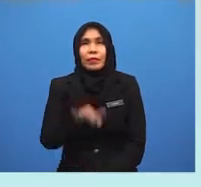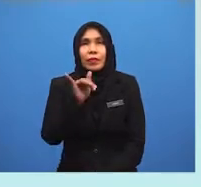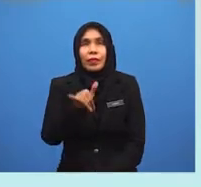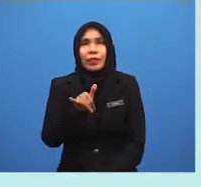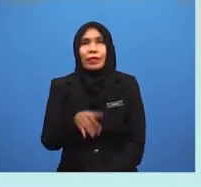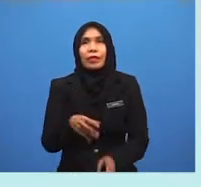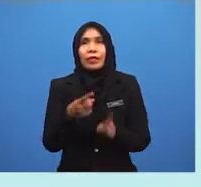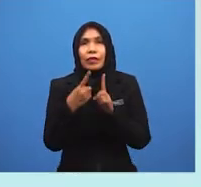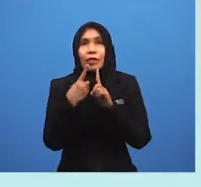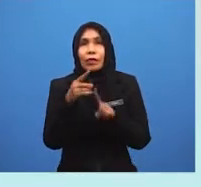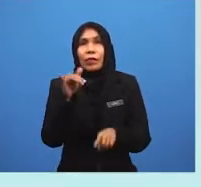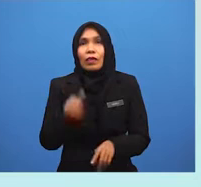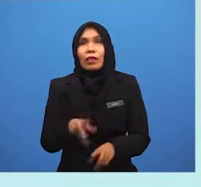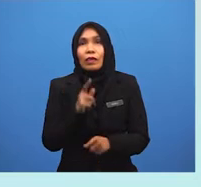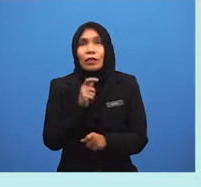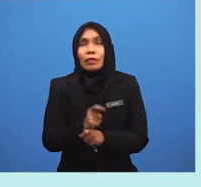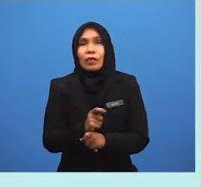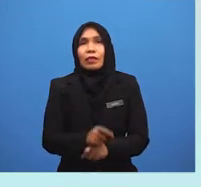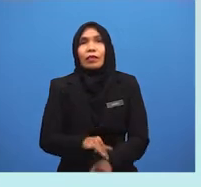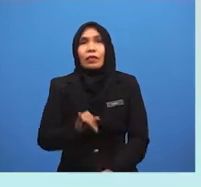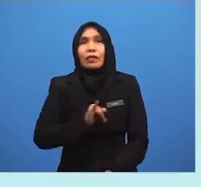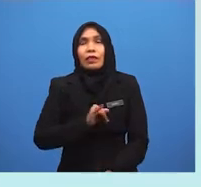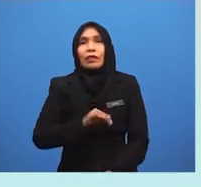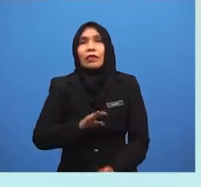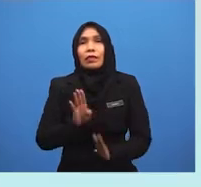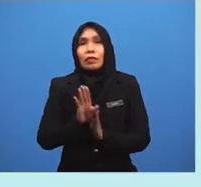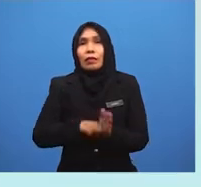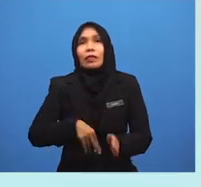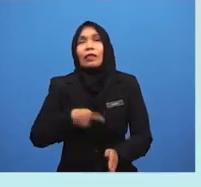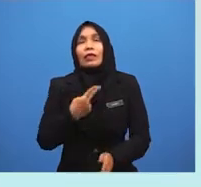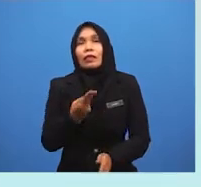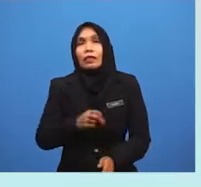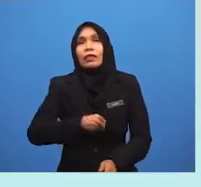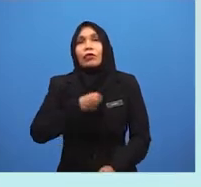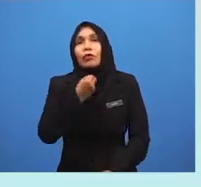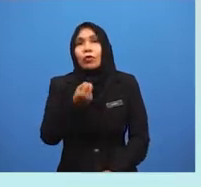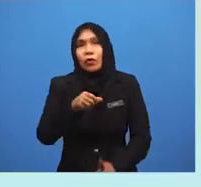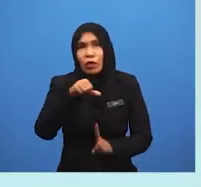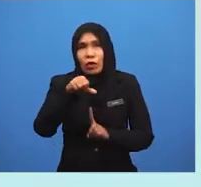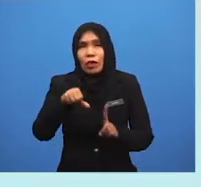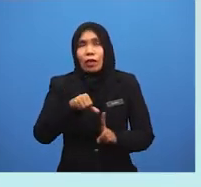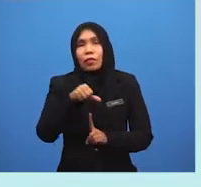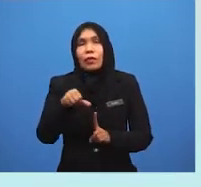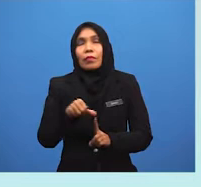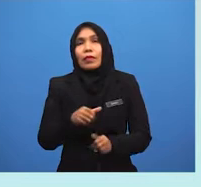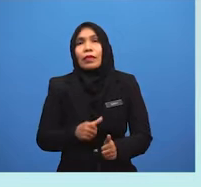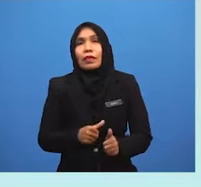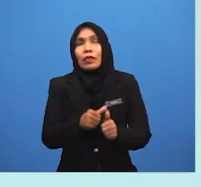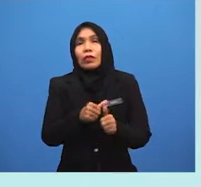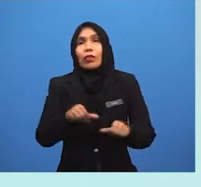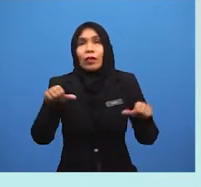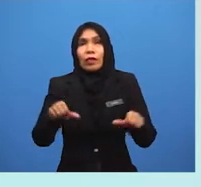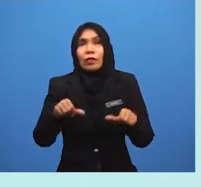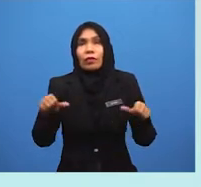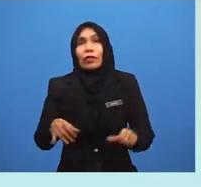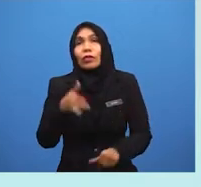Ya, jawapan yang tepat. Saya berasa seronok apabila menyertai